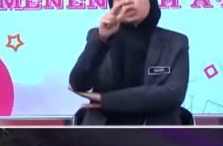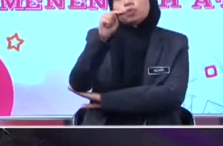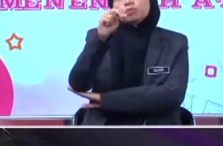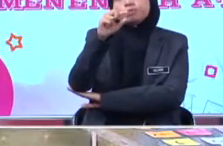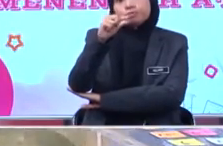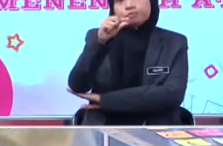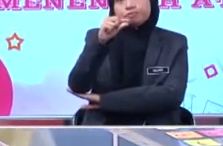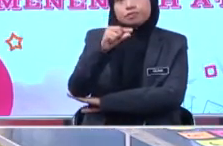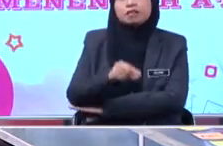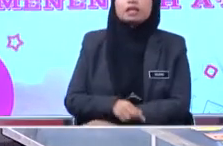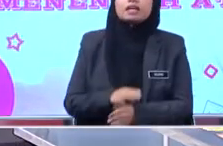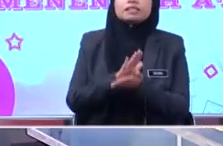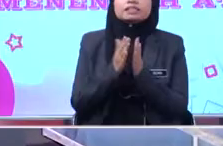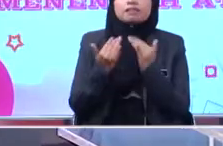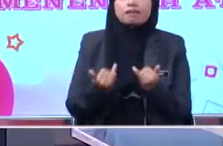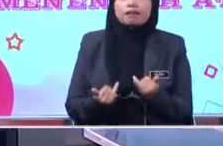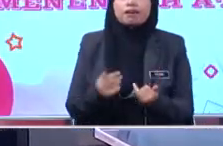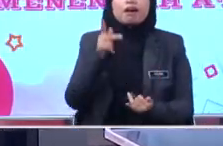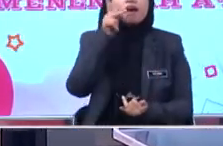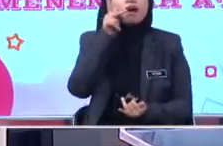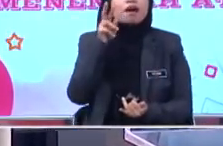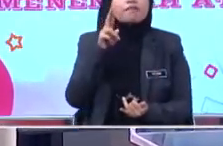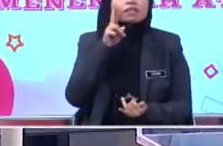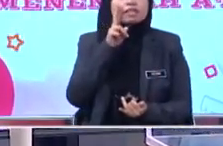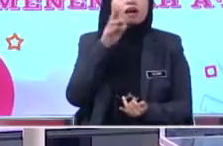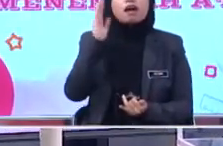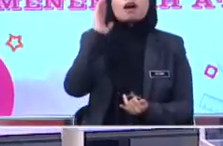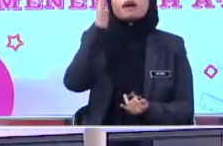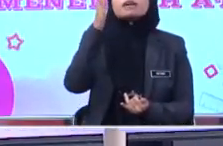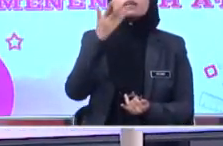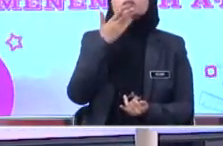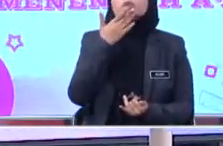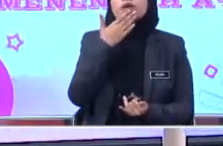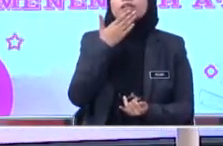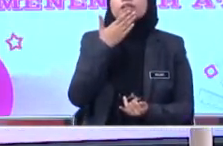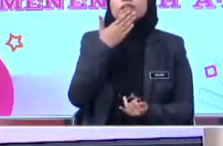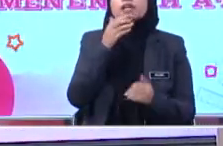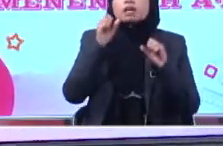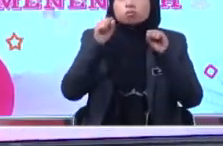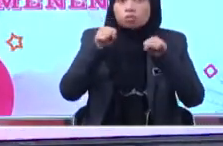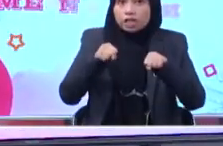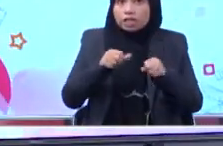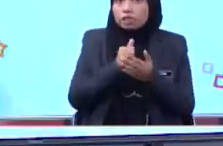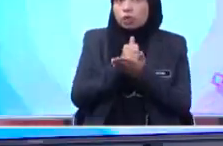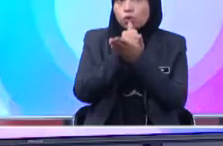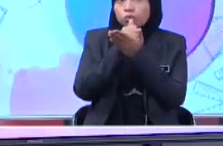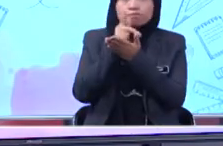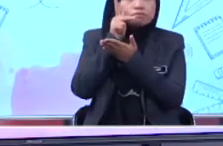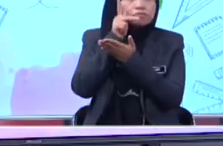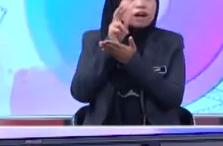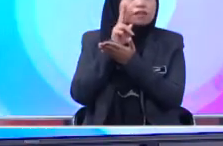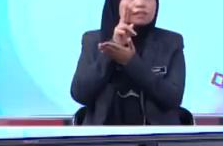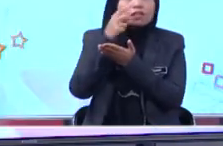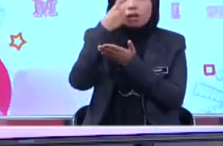warna kado Shadow baik kita akan bisa mereka murid-murid Boleh bantu Karina juga untuk samo-samo kita cari